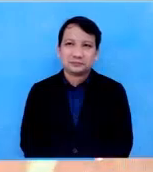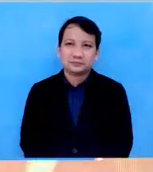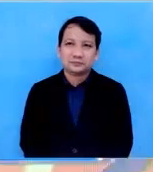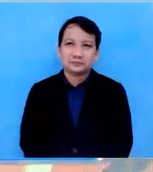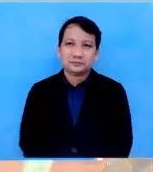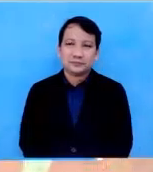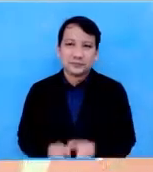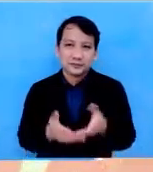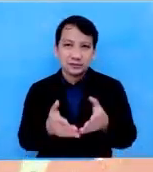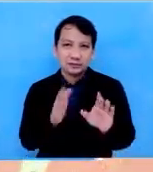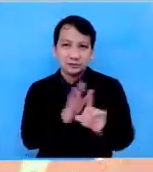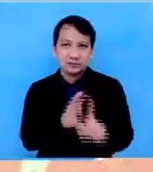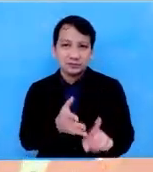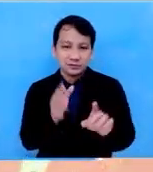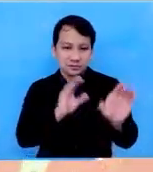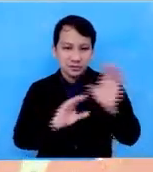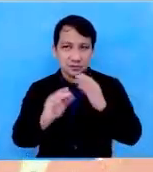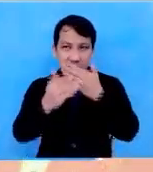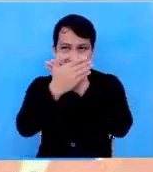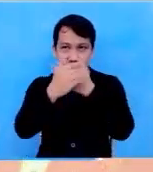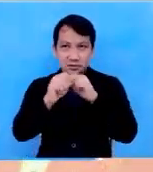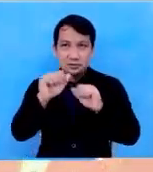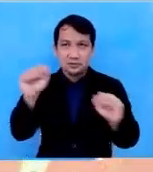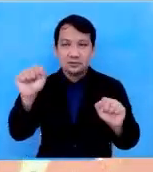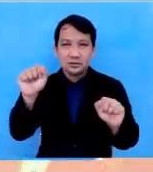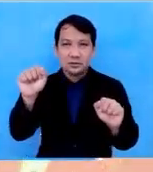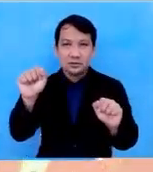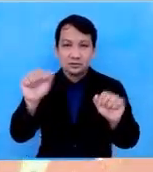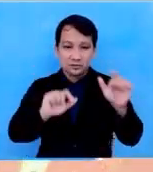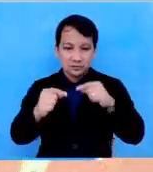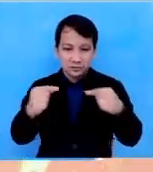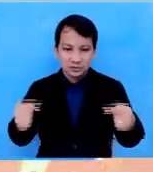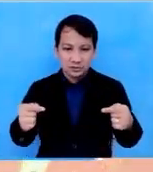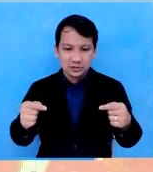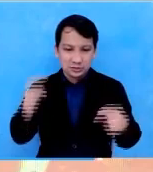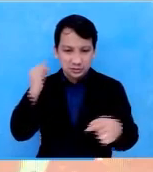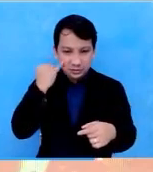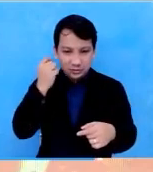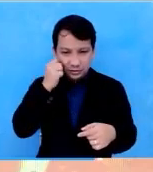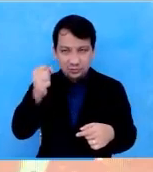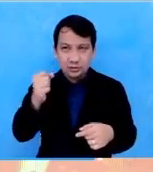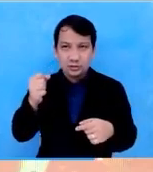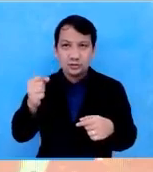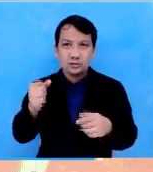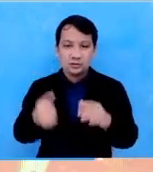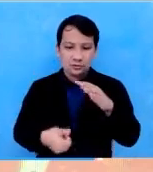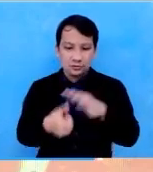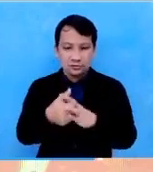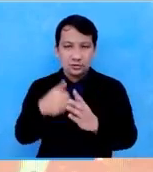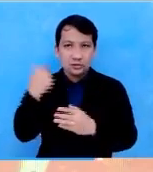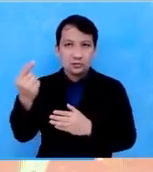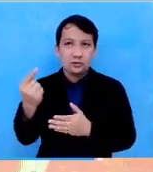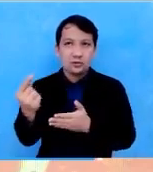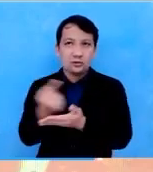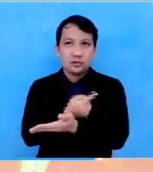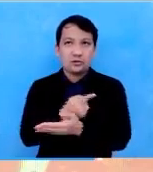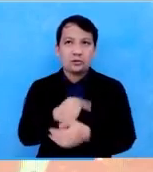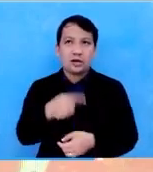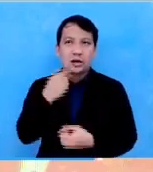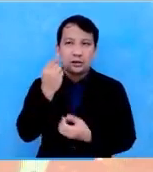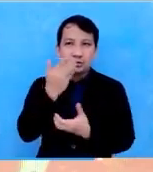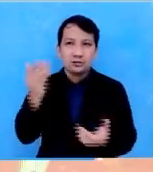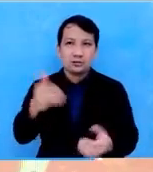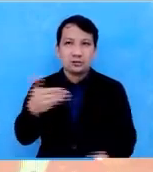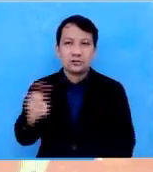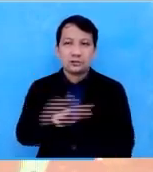Instant trending ang Darna Star at primera kontrabida na si Janella Salvador matapos ang pasabog niya nitong nakaraang linggo. Nasa frontline ng